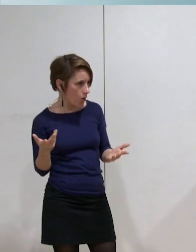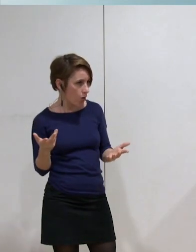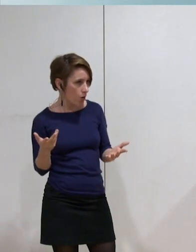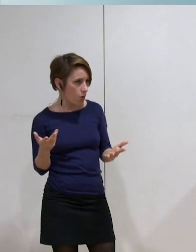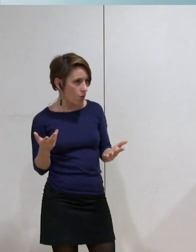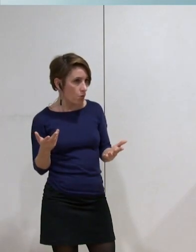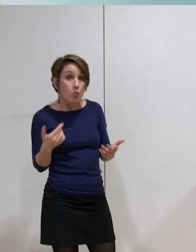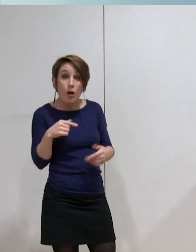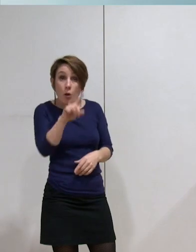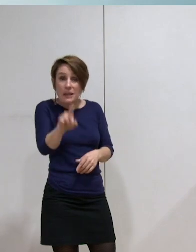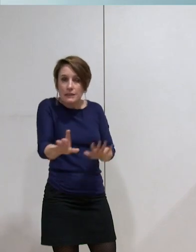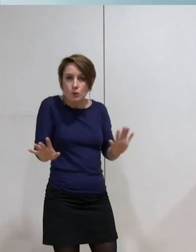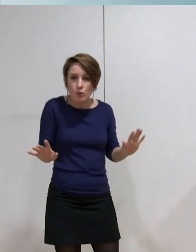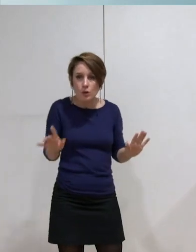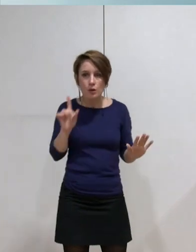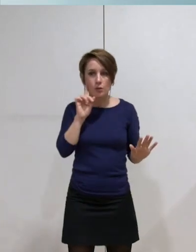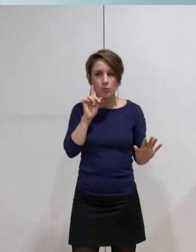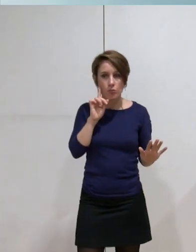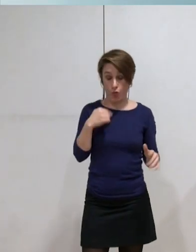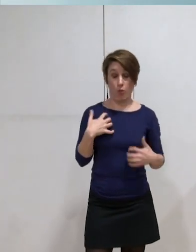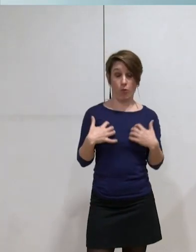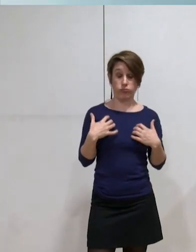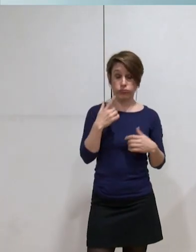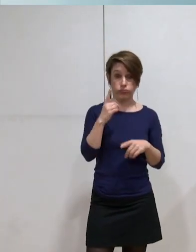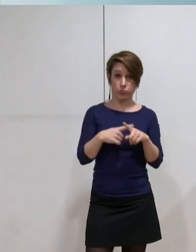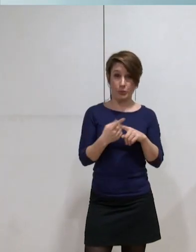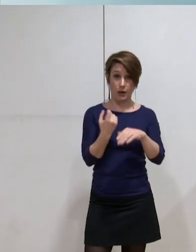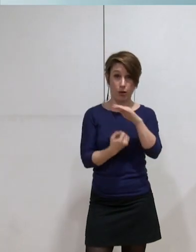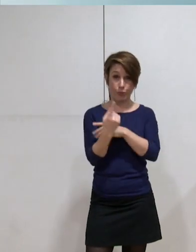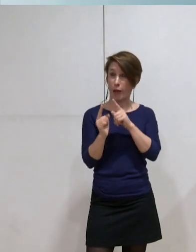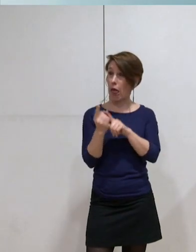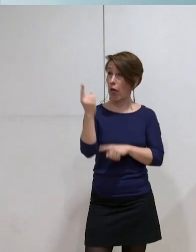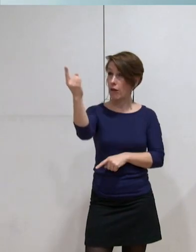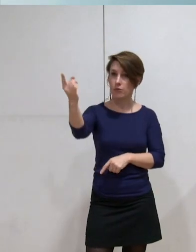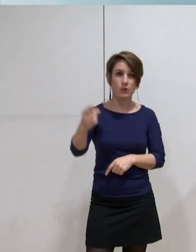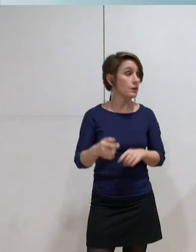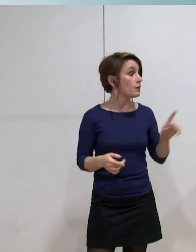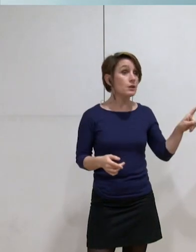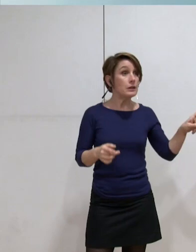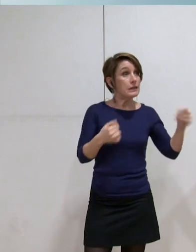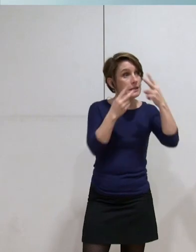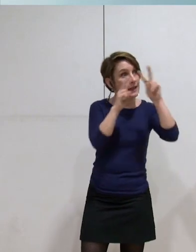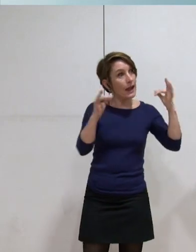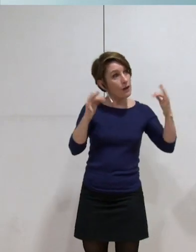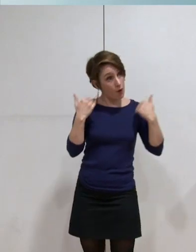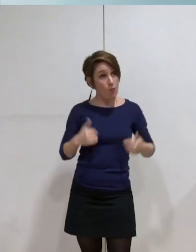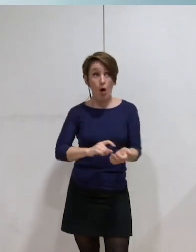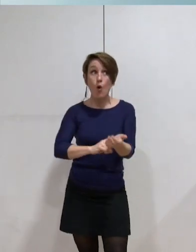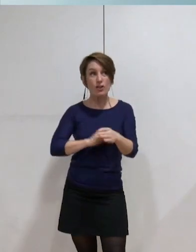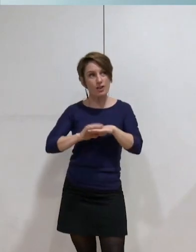def je sais pas je pose la question parce que ça ce n'est pas parce que je viens de poau non